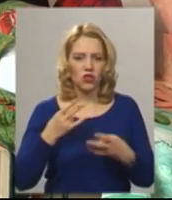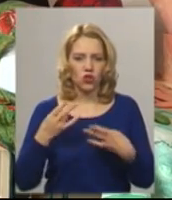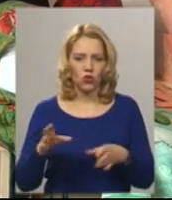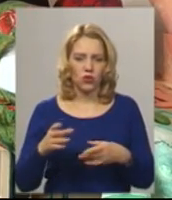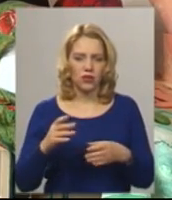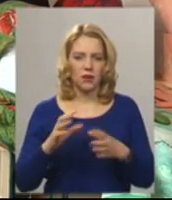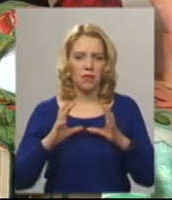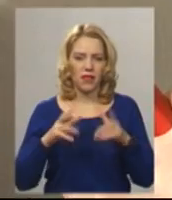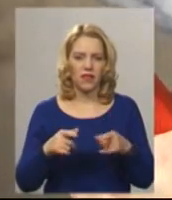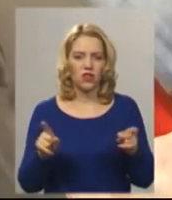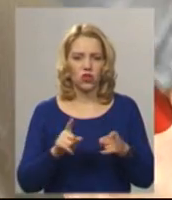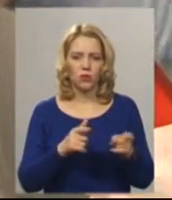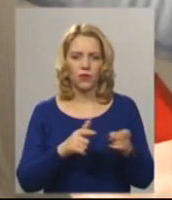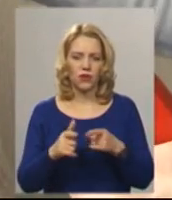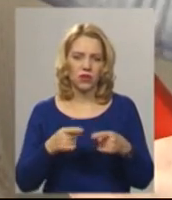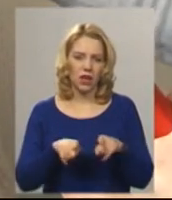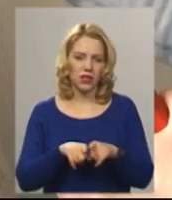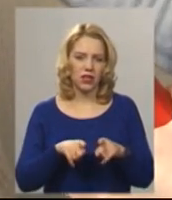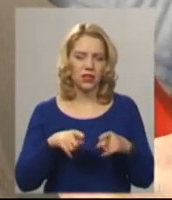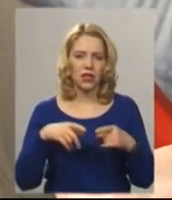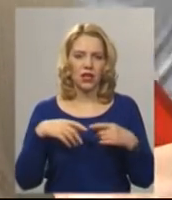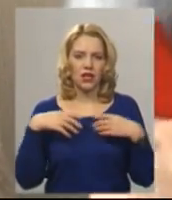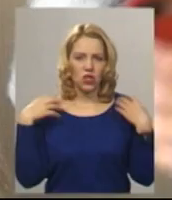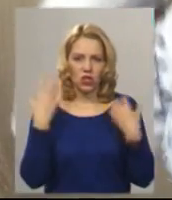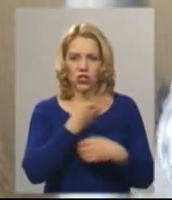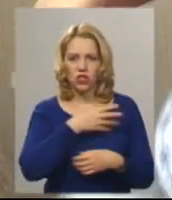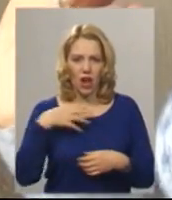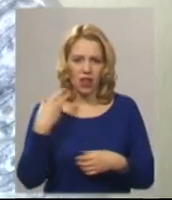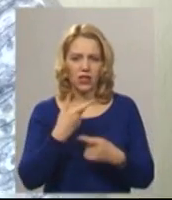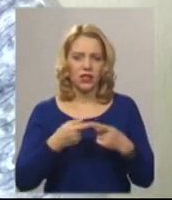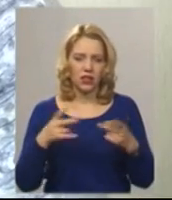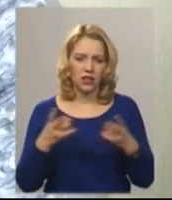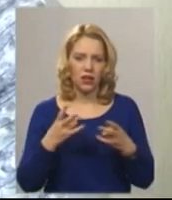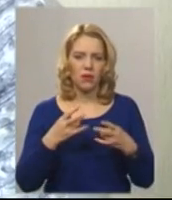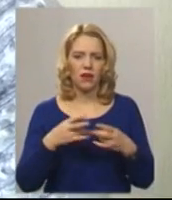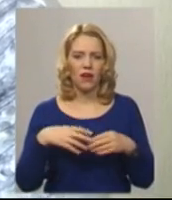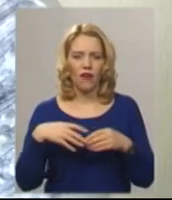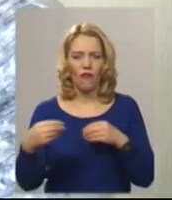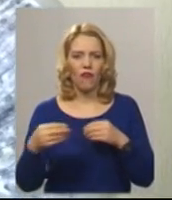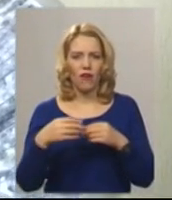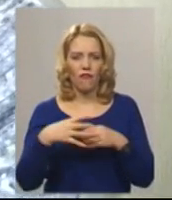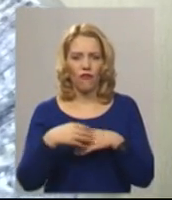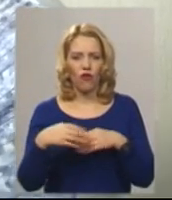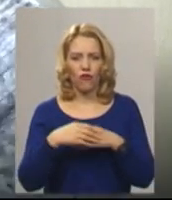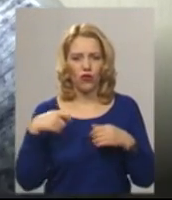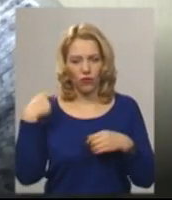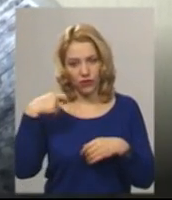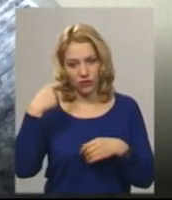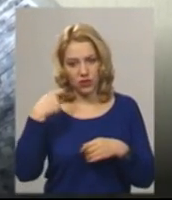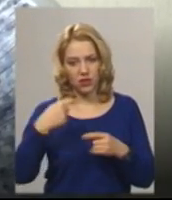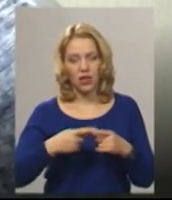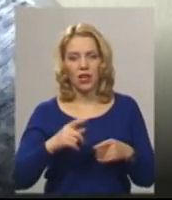Щоб виготовити такий шалик, розповідає кам'янчанка Лариса, необхідна вовна вівці. Тварина не вбивається, тварина живе,